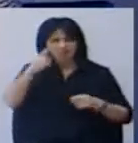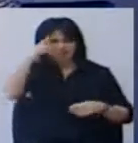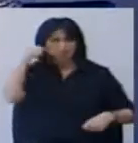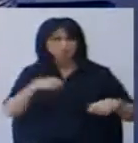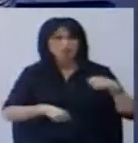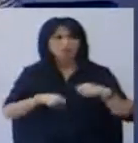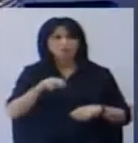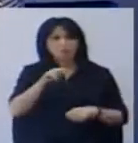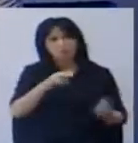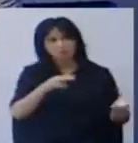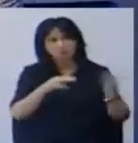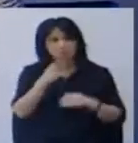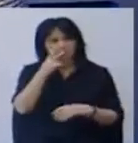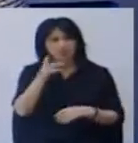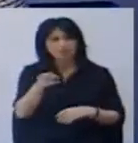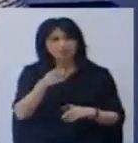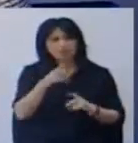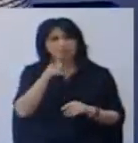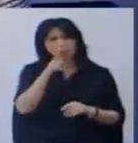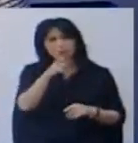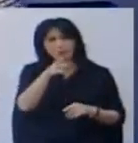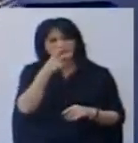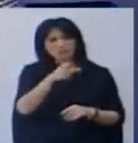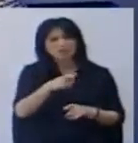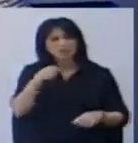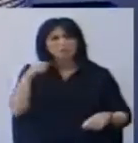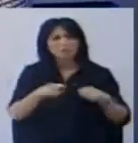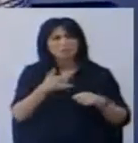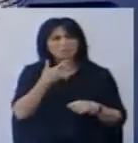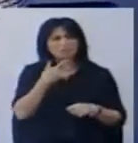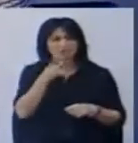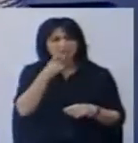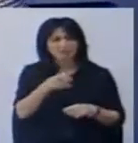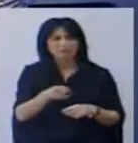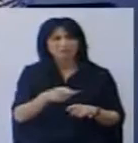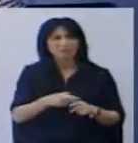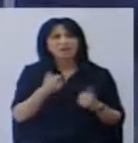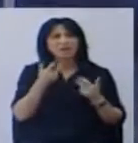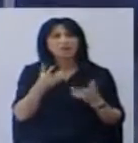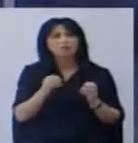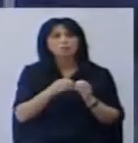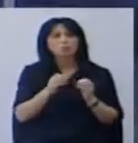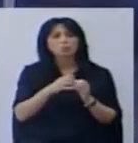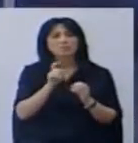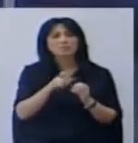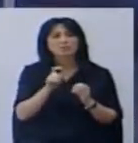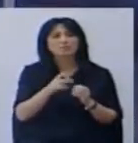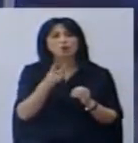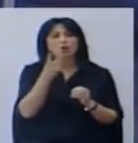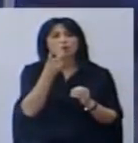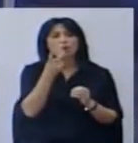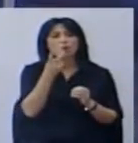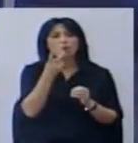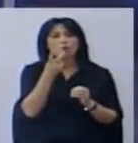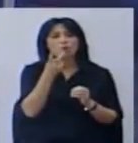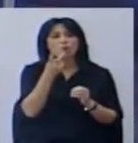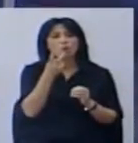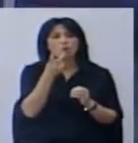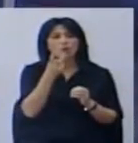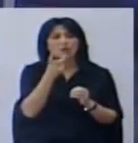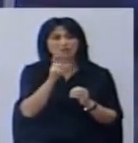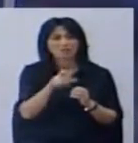წამობრძანდით ფოჩი, წამბრძანდით ესა ქუთაისში და ნახავთ თქვენ ალბათ იმდენი 15 ადამიანი და 2